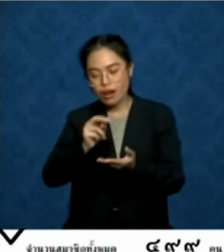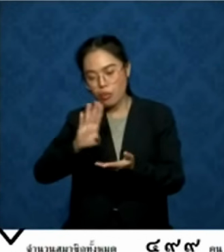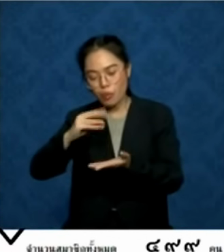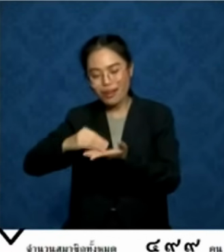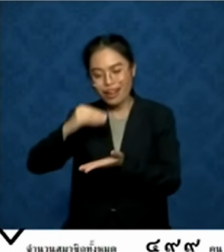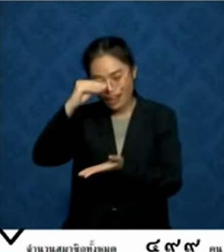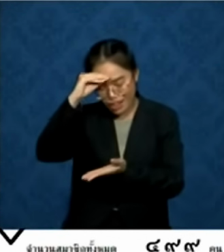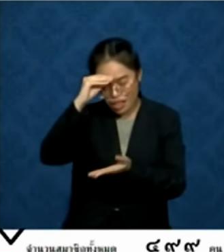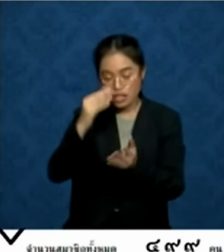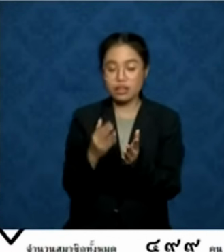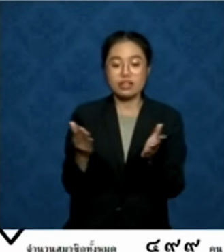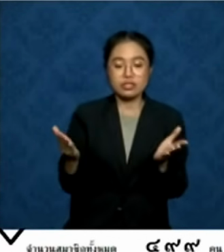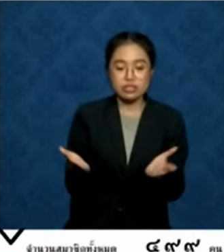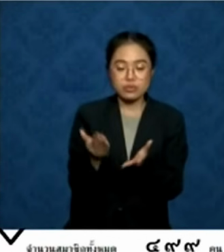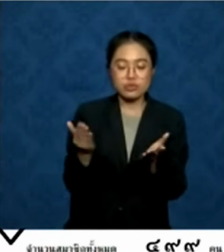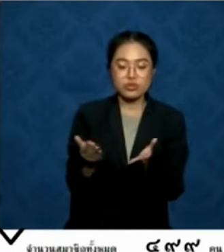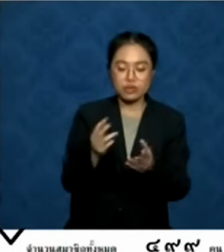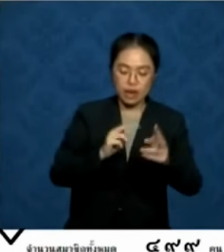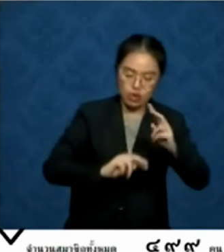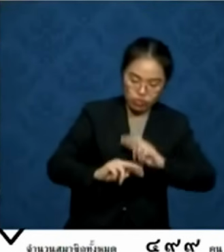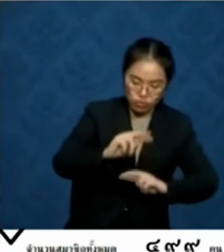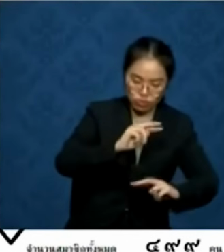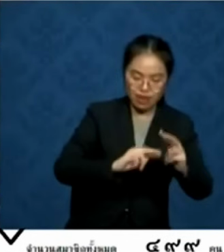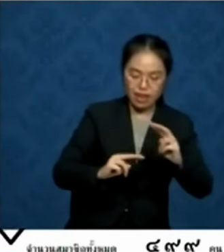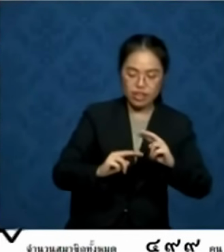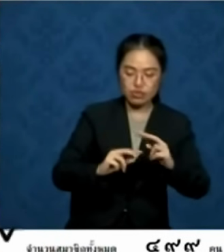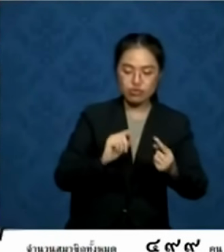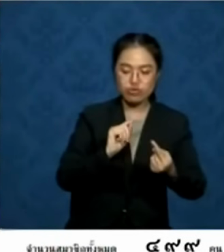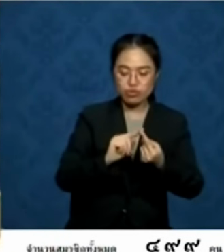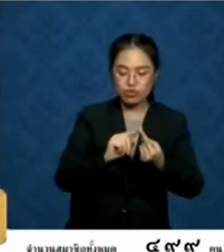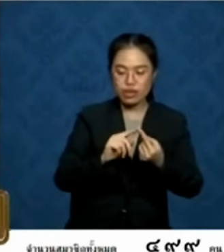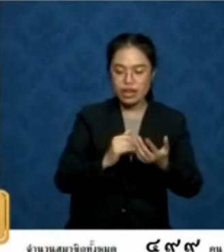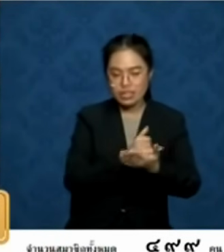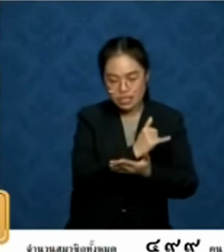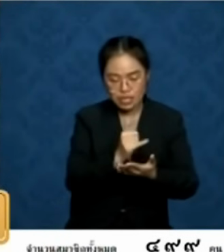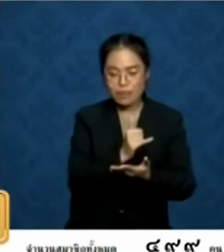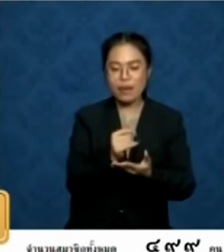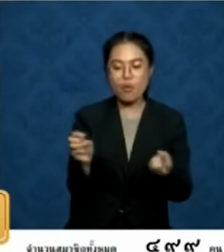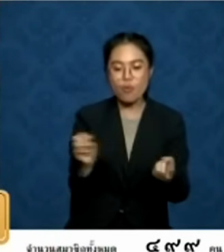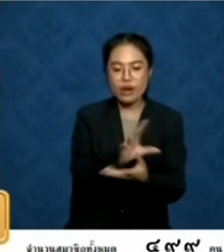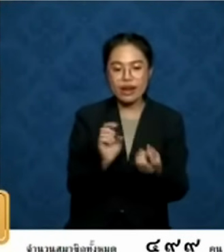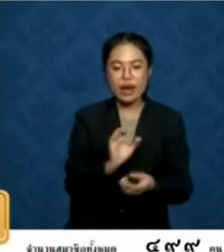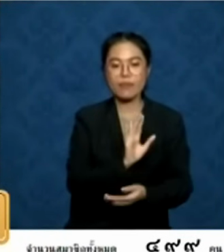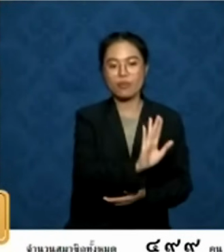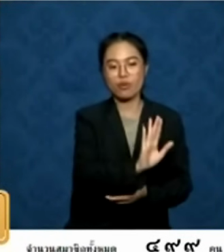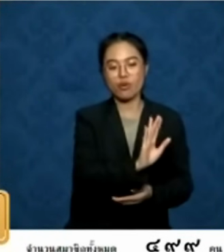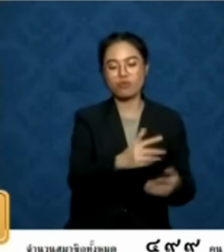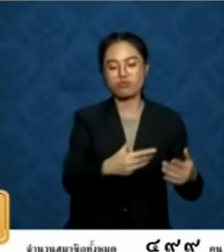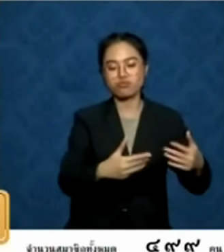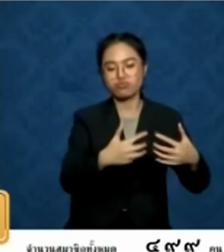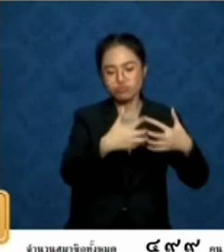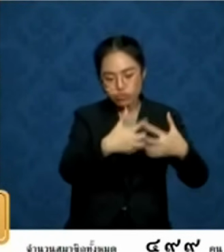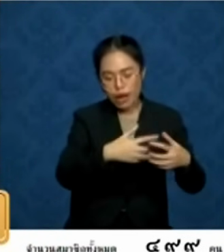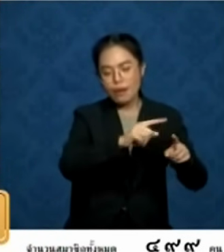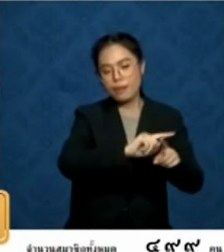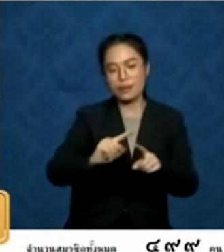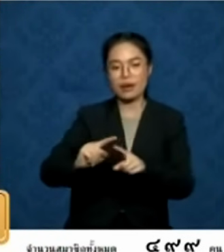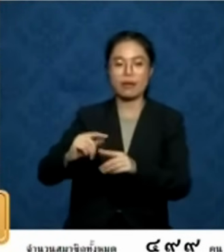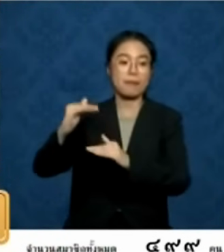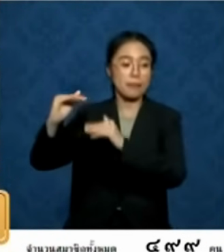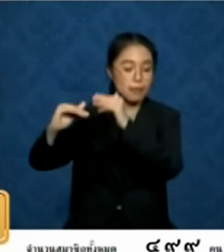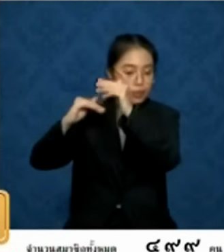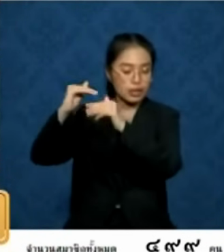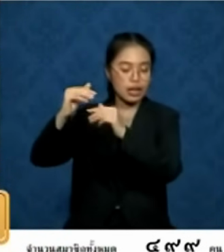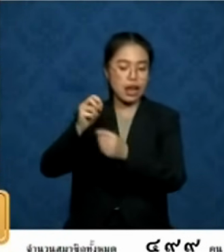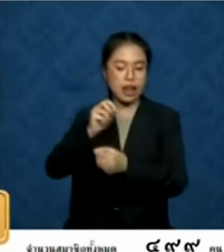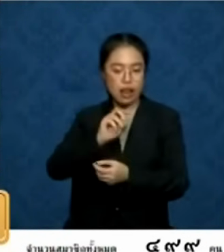นการอนุรักษ์และพัฒนามรดกทางศิลปะวัฒนธรรมและอุตสาหกรรมสร้างสรรค์พัฒนาระบบบริการสา